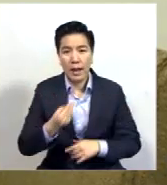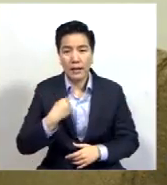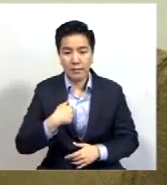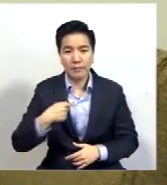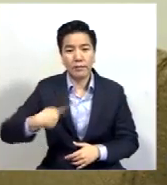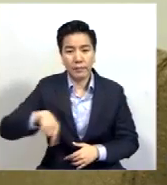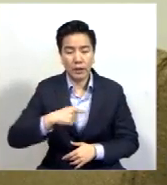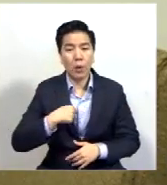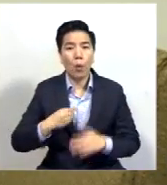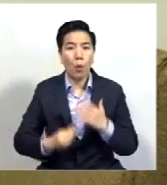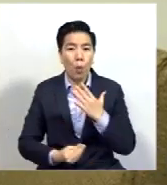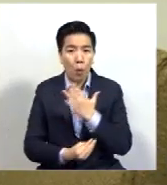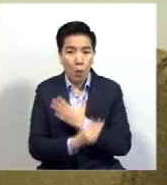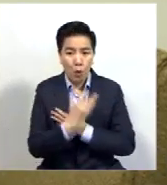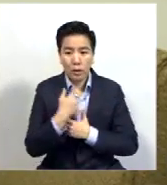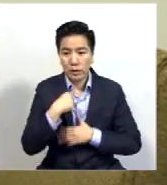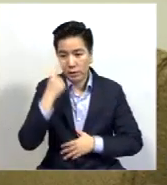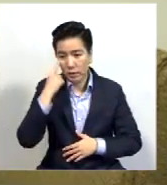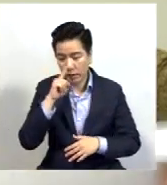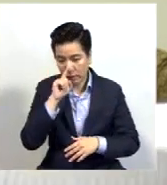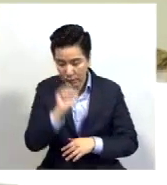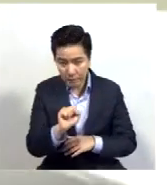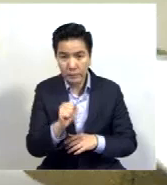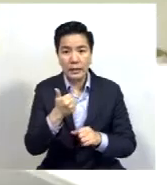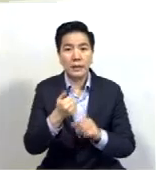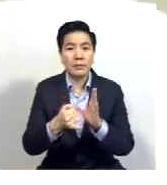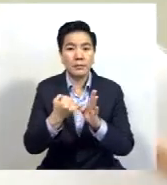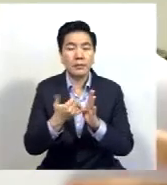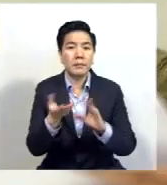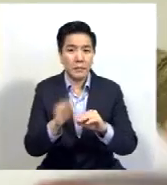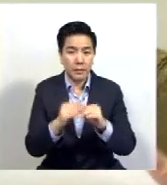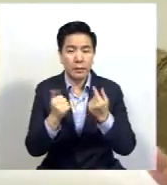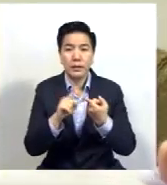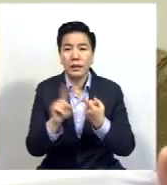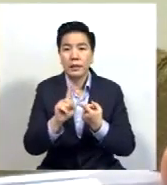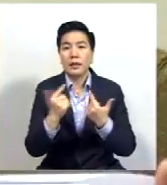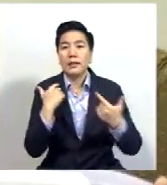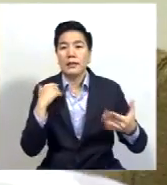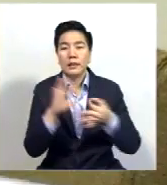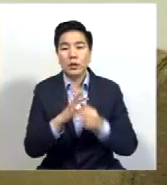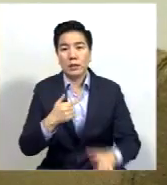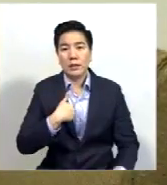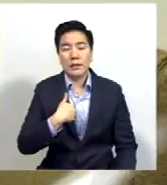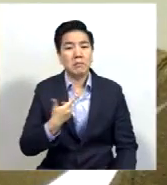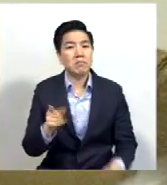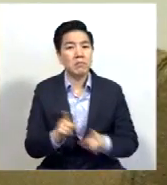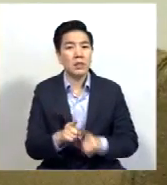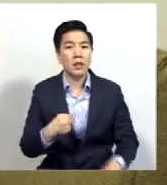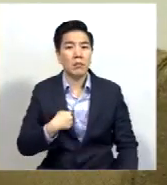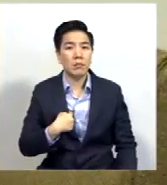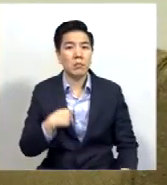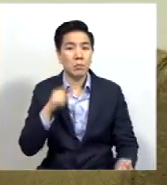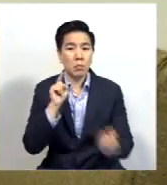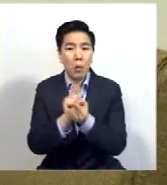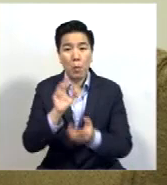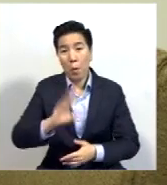ามีโอกาสที่จะสามารถแคชอัพได้เยอะขึ้นนะฮะขนาดเราเองนะต้องบอกว่าเวลาเราไปเจอผู้ป่ว